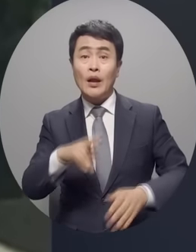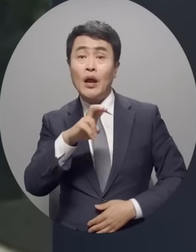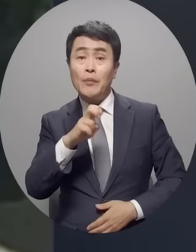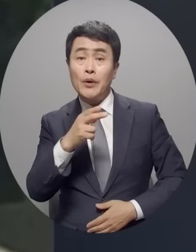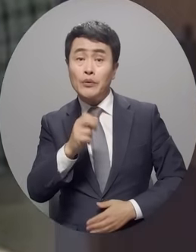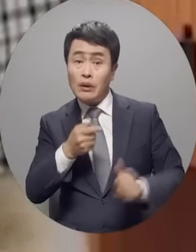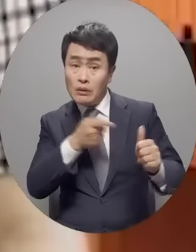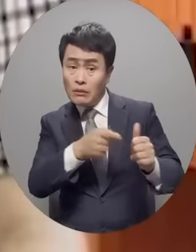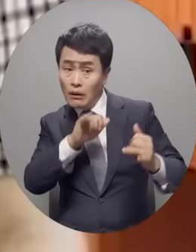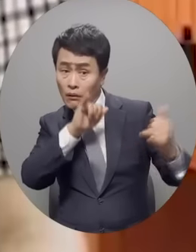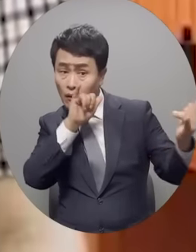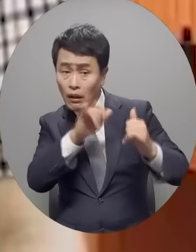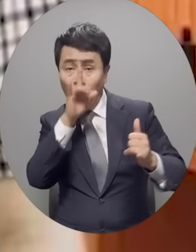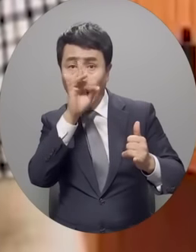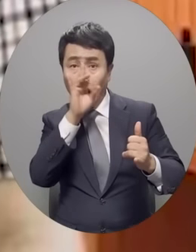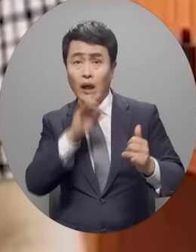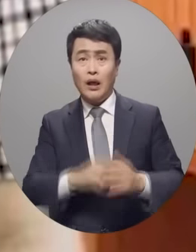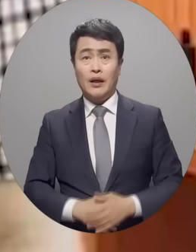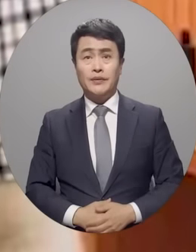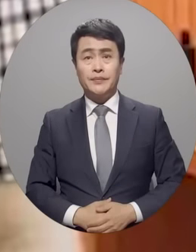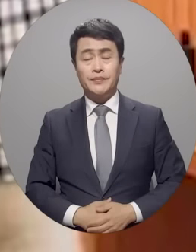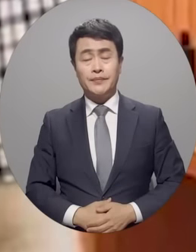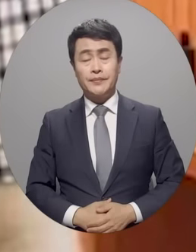연락이 닿지 않았습니다. MBC 뉴스 손한일입니다.